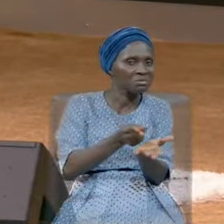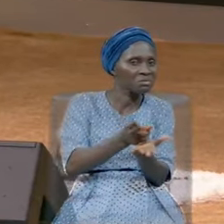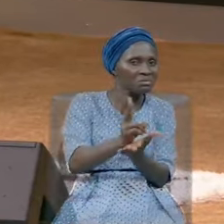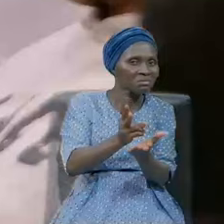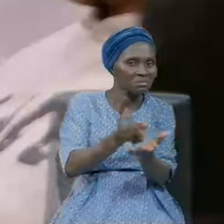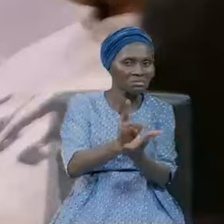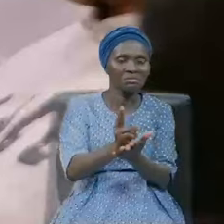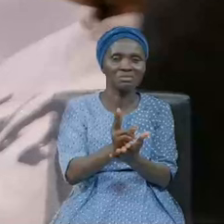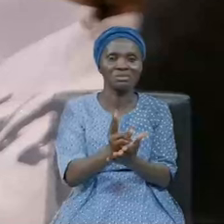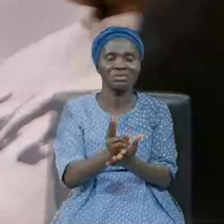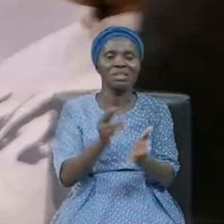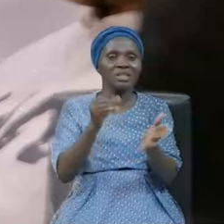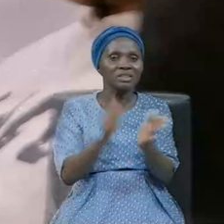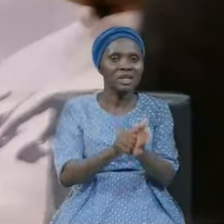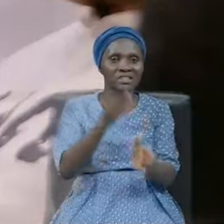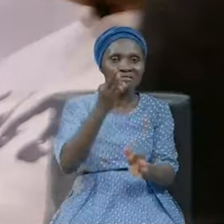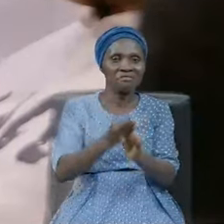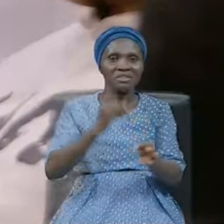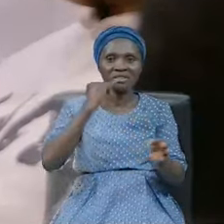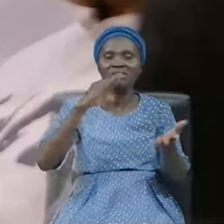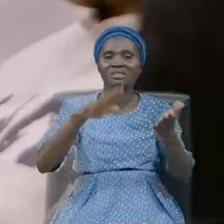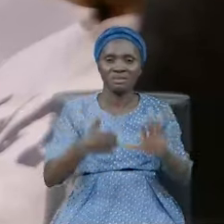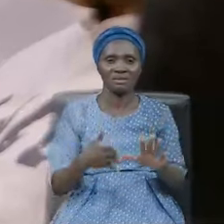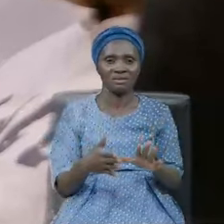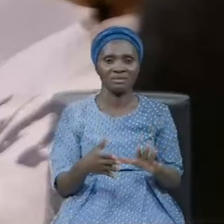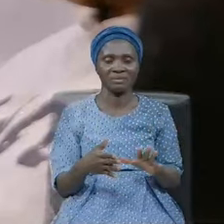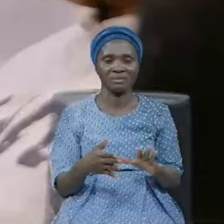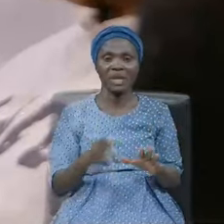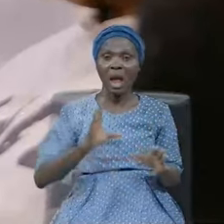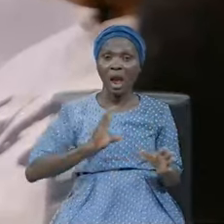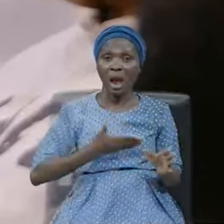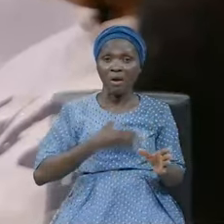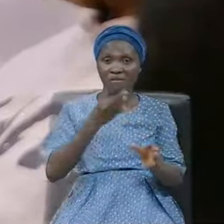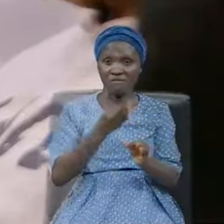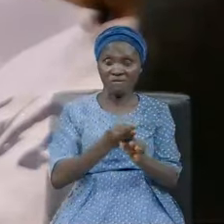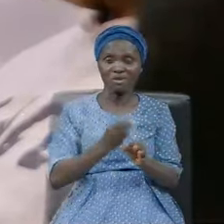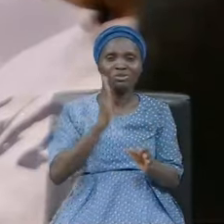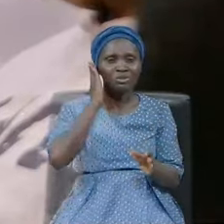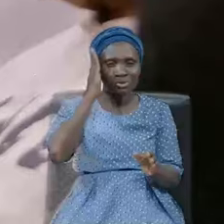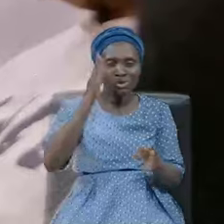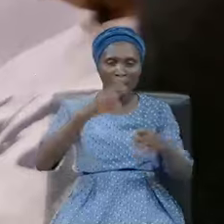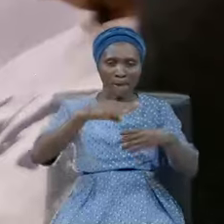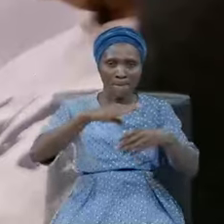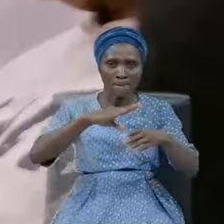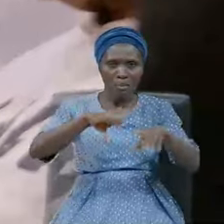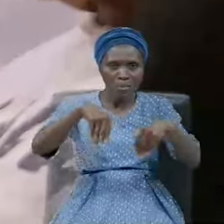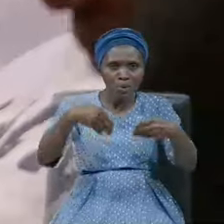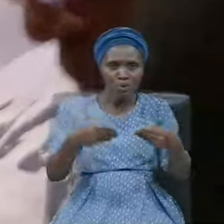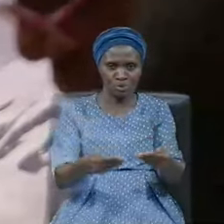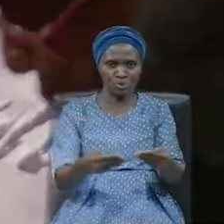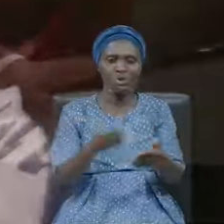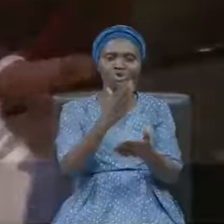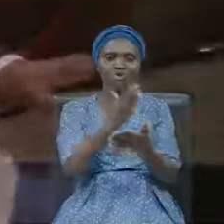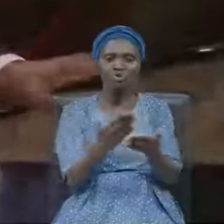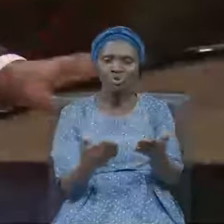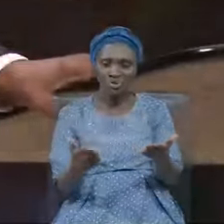Elle est morte en elle-même. Notre foi doit reproduire quelque chose de positif, quelque chose de